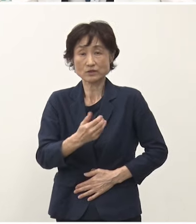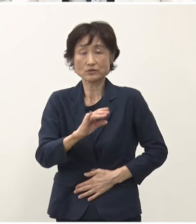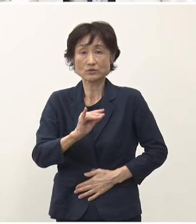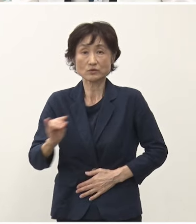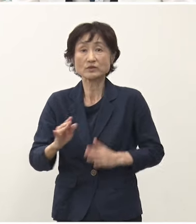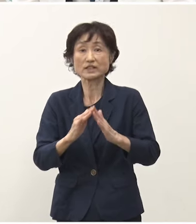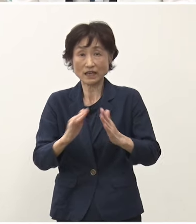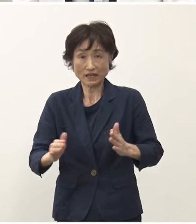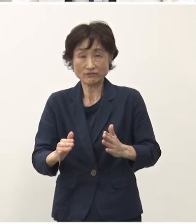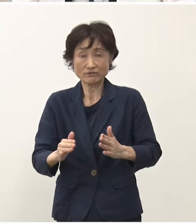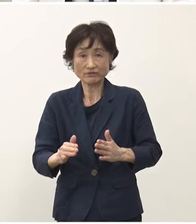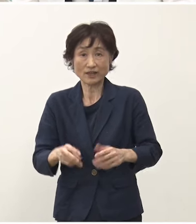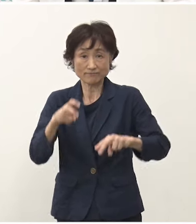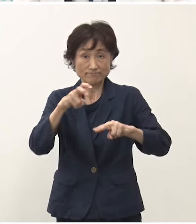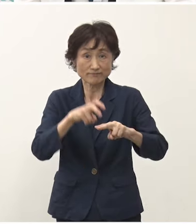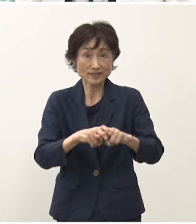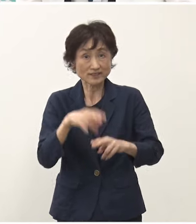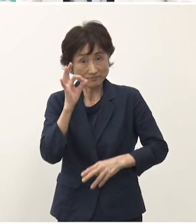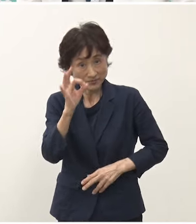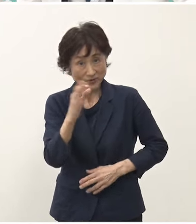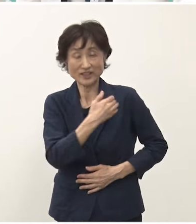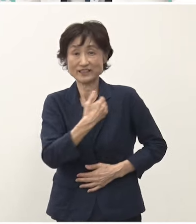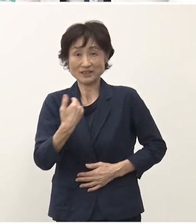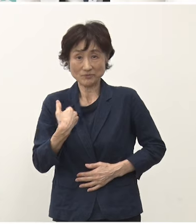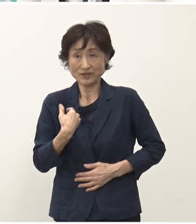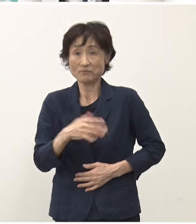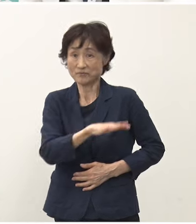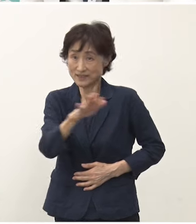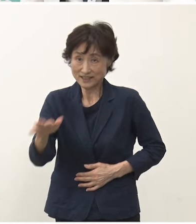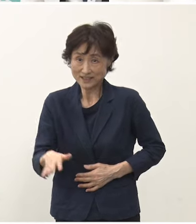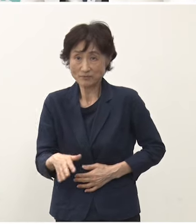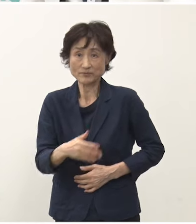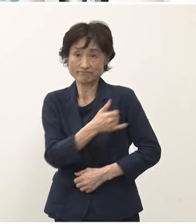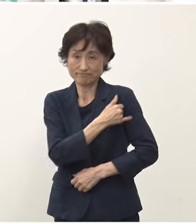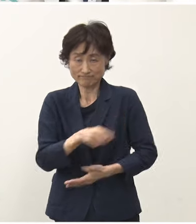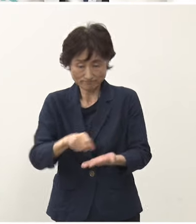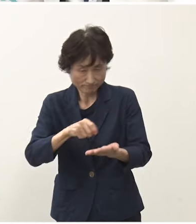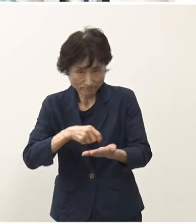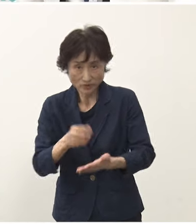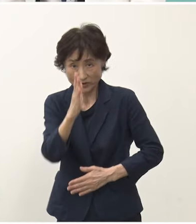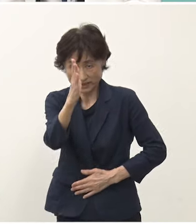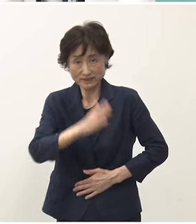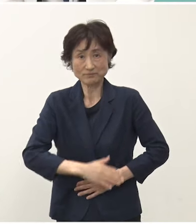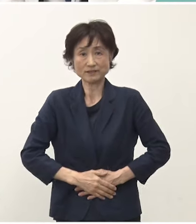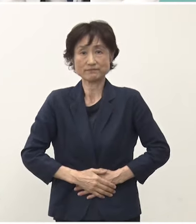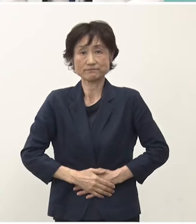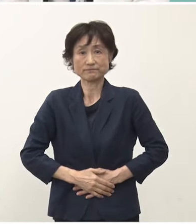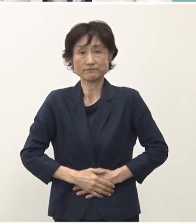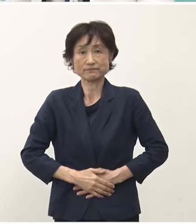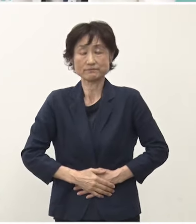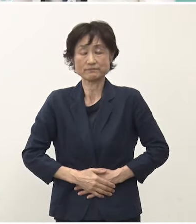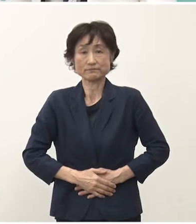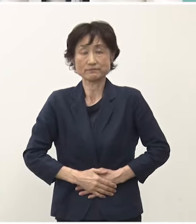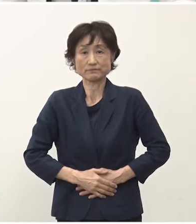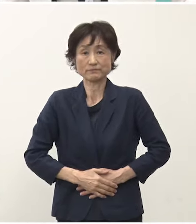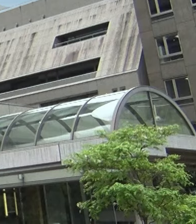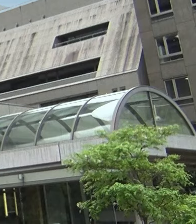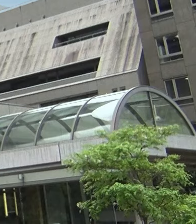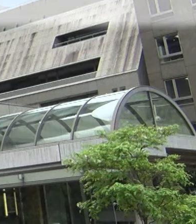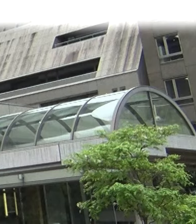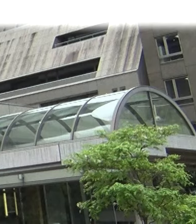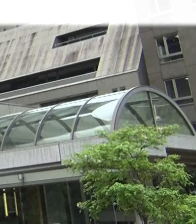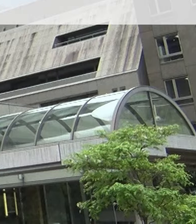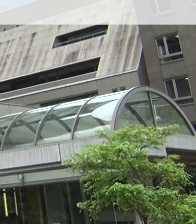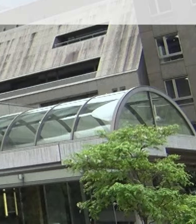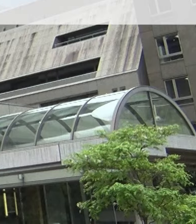膨張が可能です是非皆様のご取材をお待ちしております私から以上になります